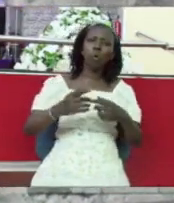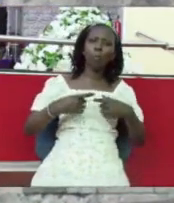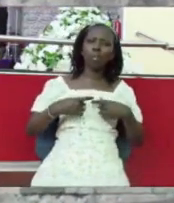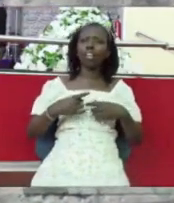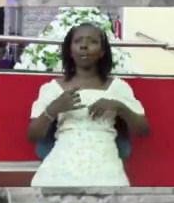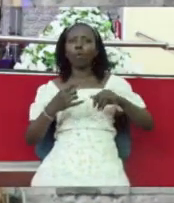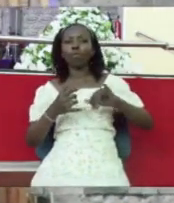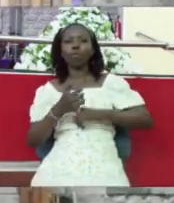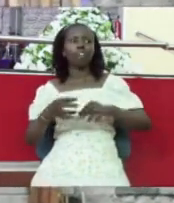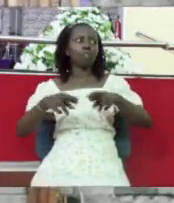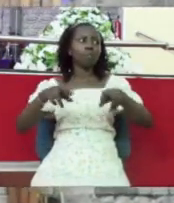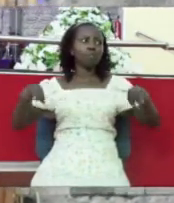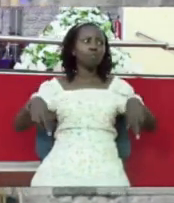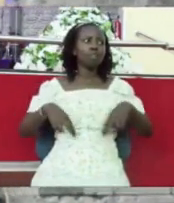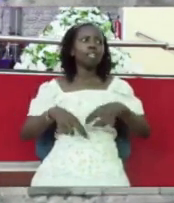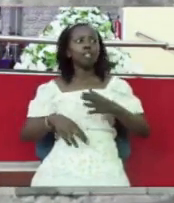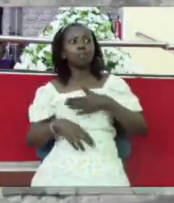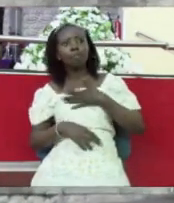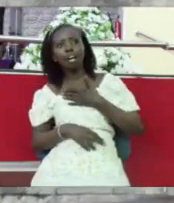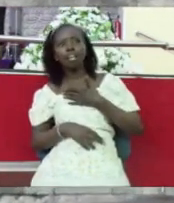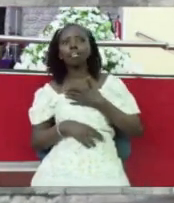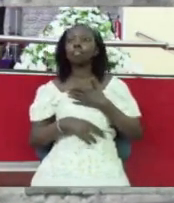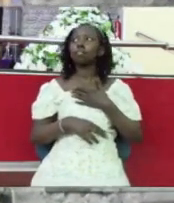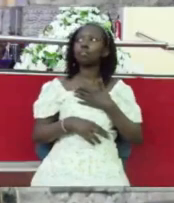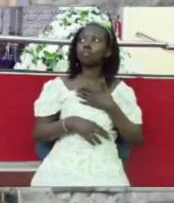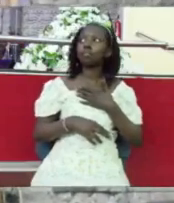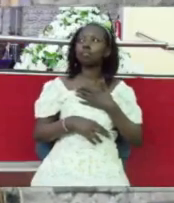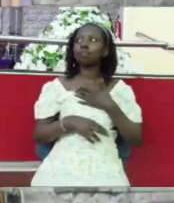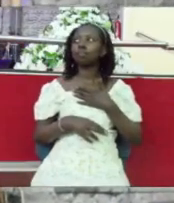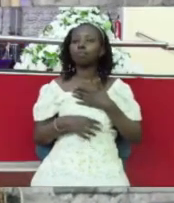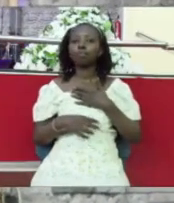unataka kuingia kwenye himaya hiyo na kuweza kujishikia nafasi yako.